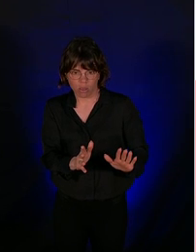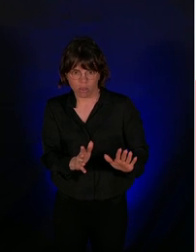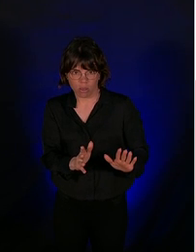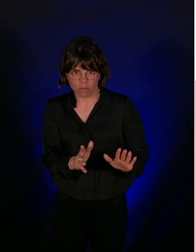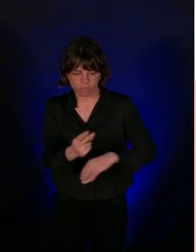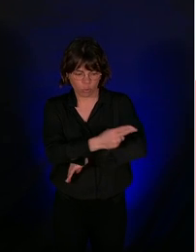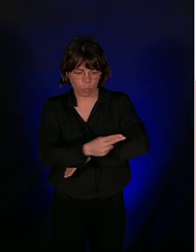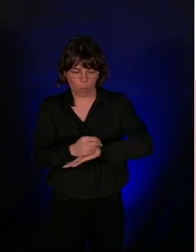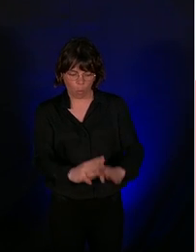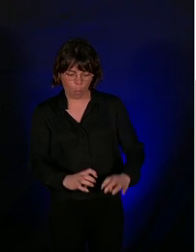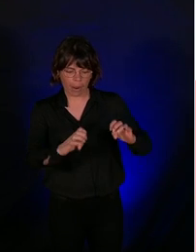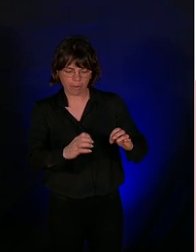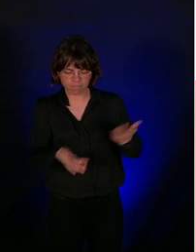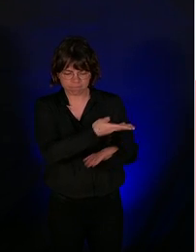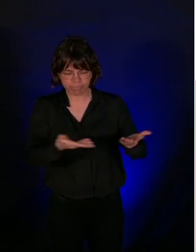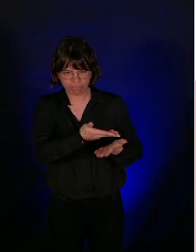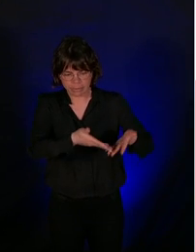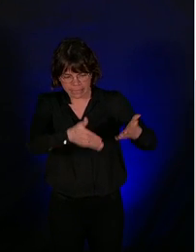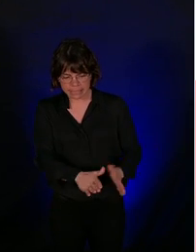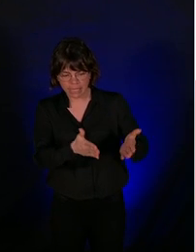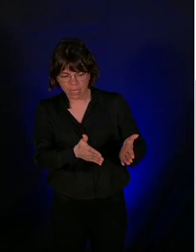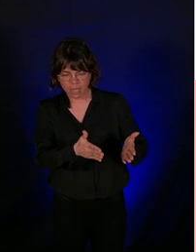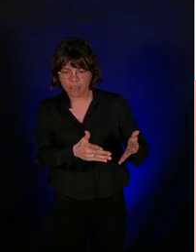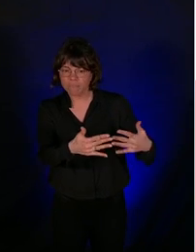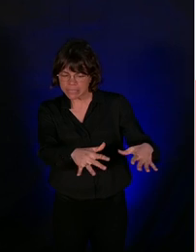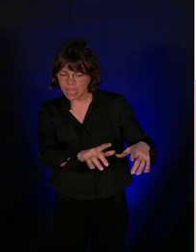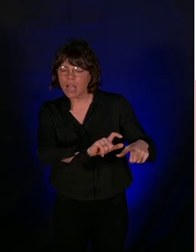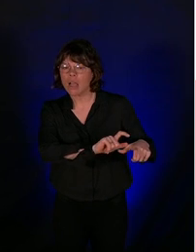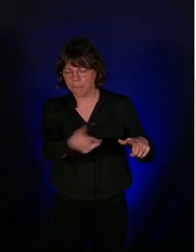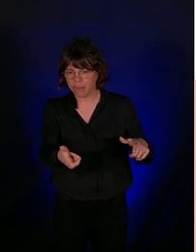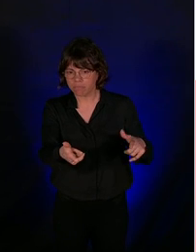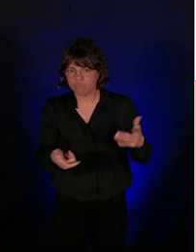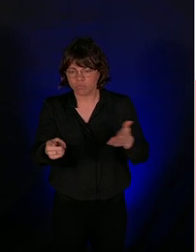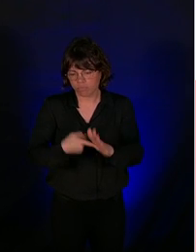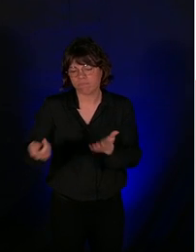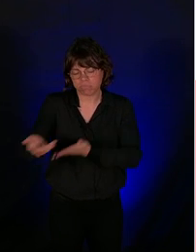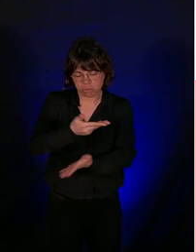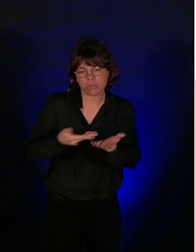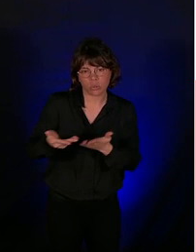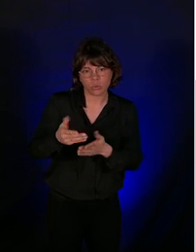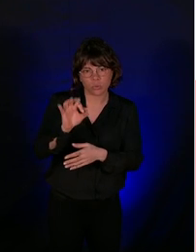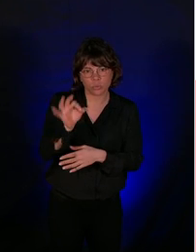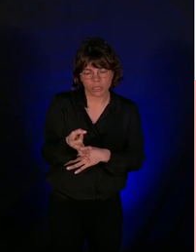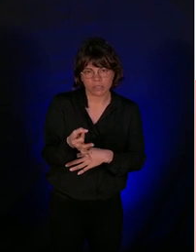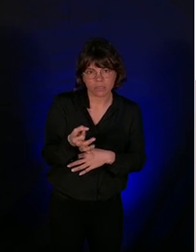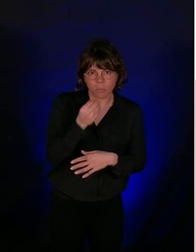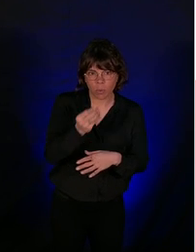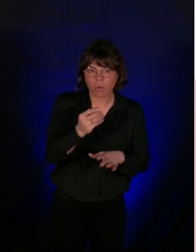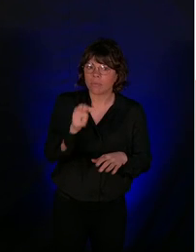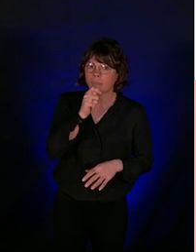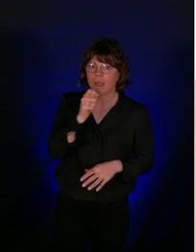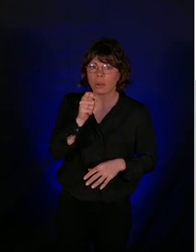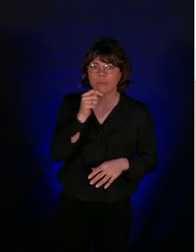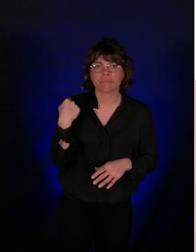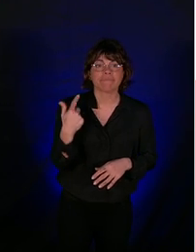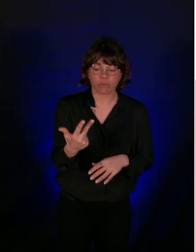du Congrès se réunit pour trancher la question on revient après mes camarades voilà oui oui jeends et je repasse la parole